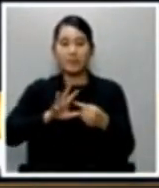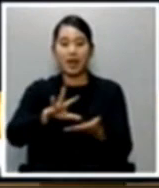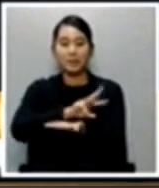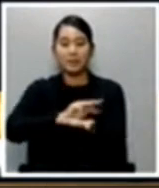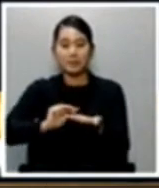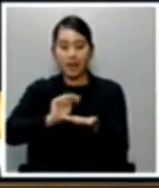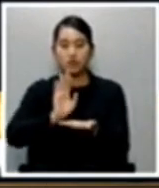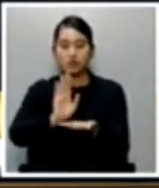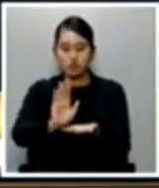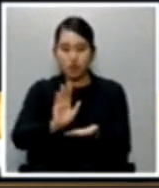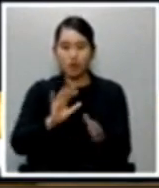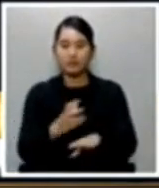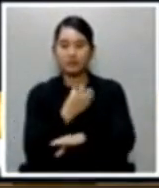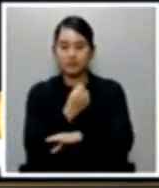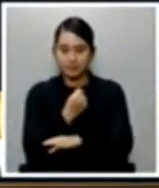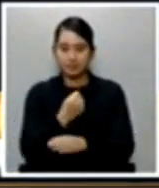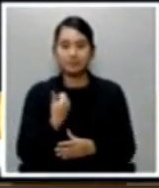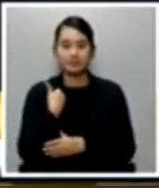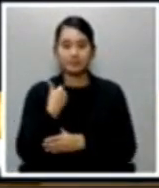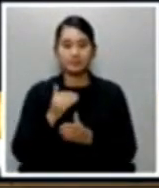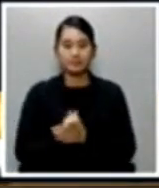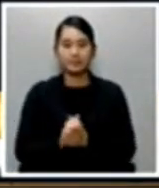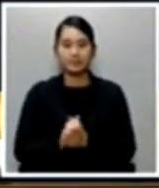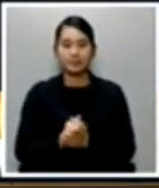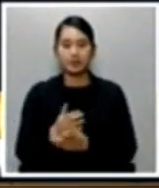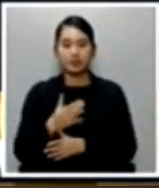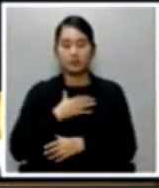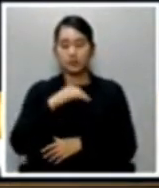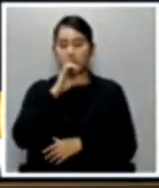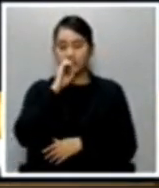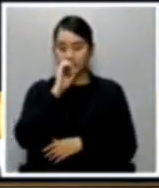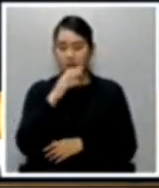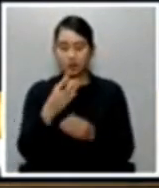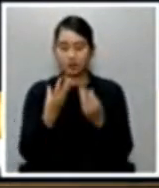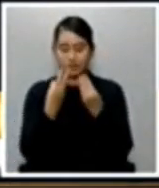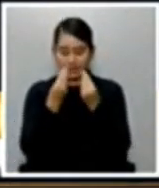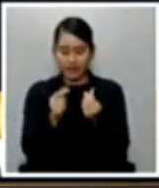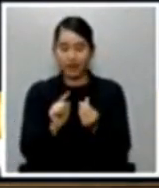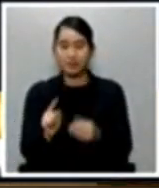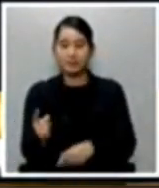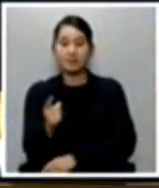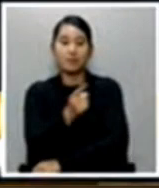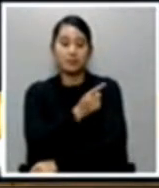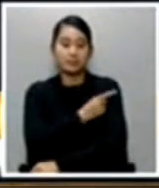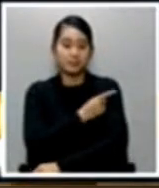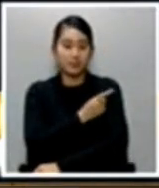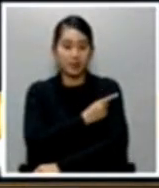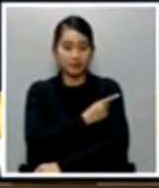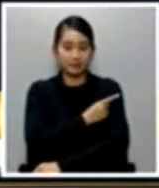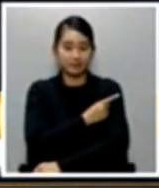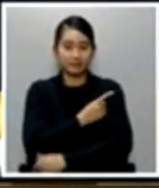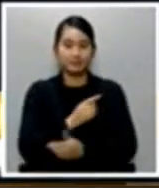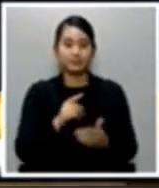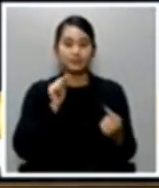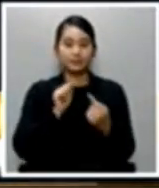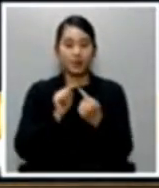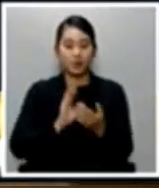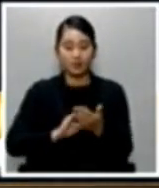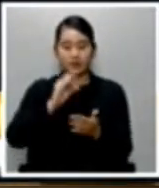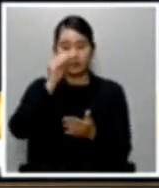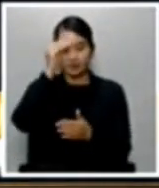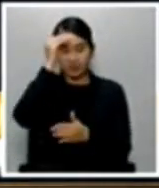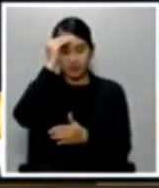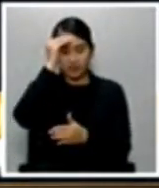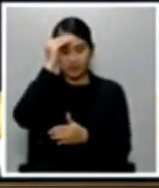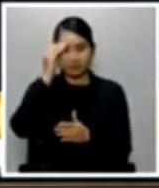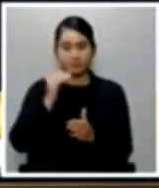ำคัญนะครับนั่นโดยเฉพาะอย่างยิ่งจะขออนุญาตกราบเรียนในรายละเอียดก็คือในระดับปริญญาตรีนั้นเรื่องของการศึกษาที่เราเรียก